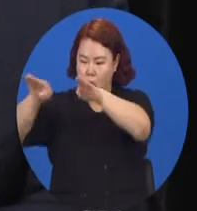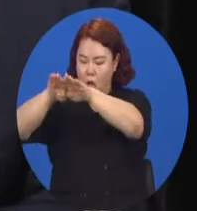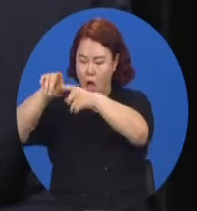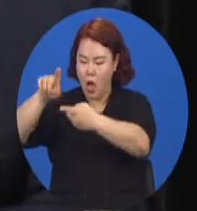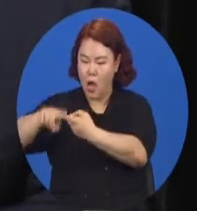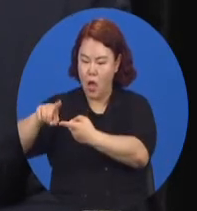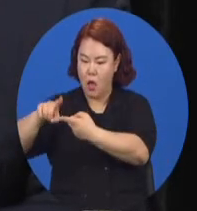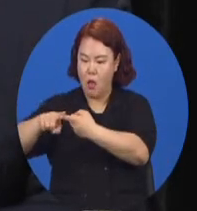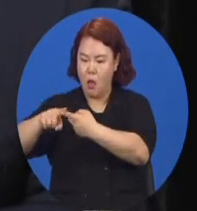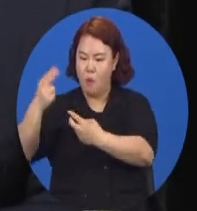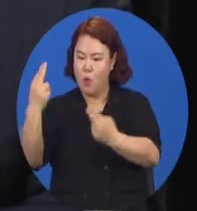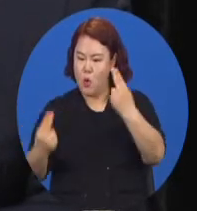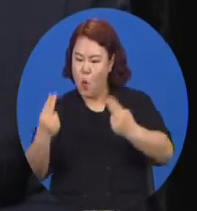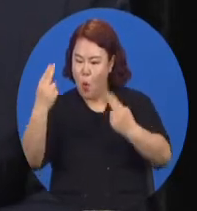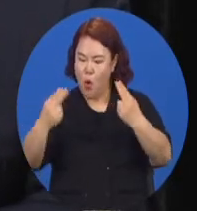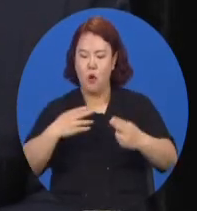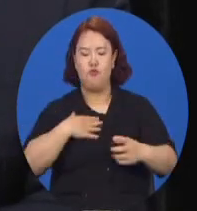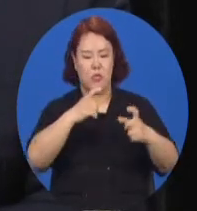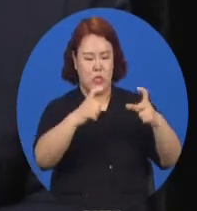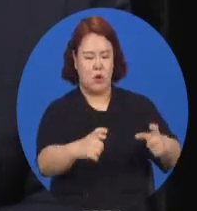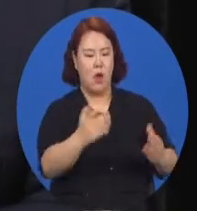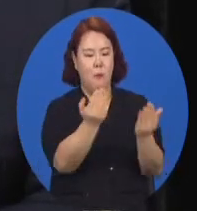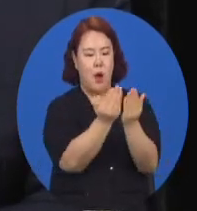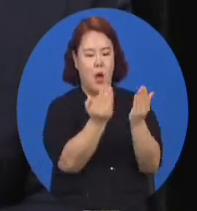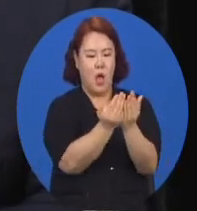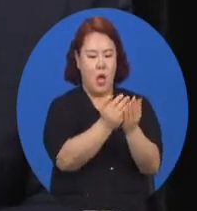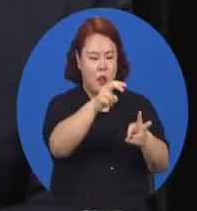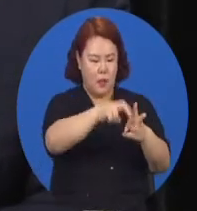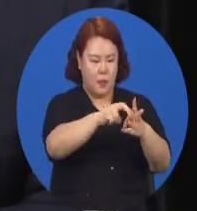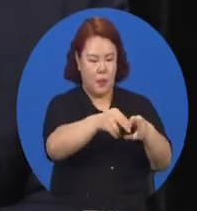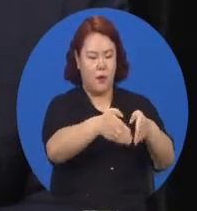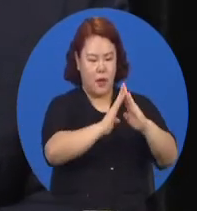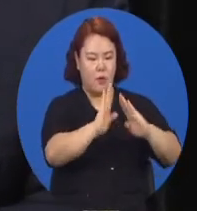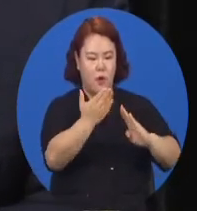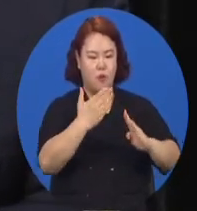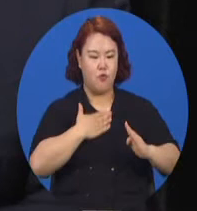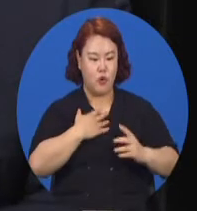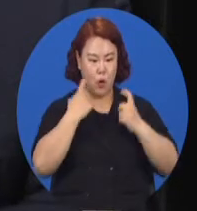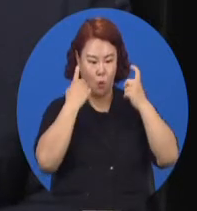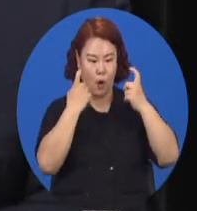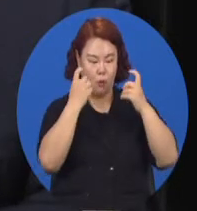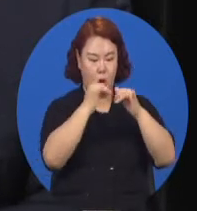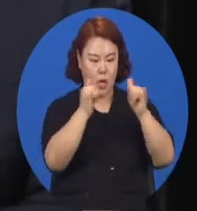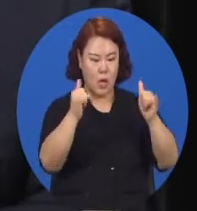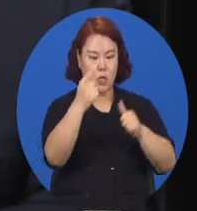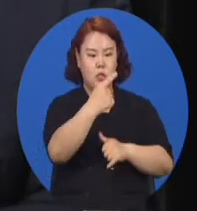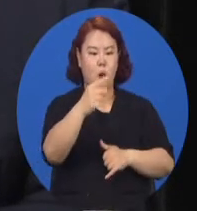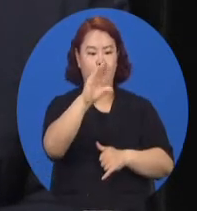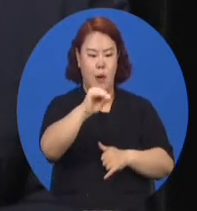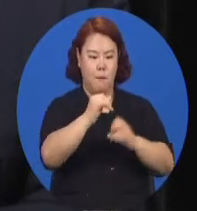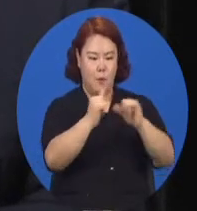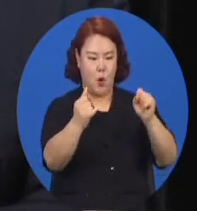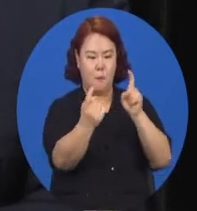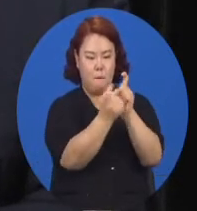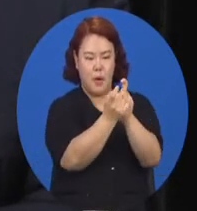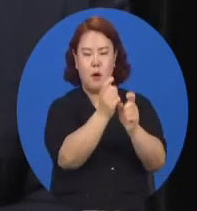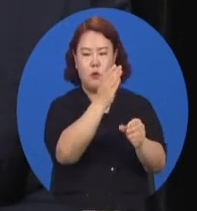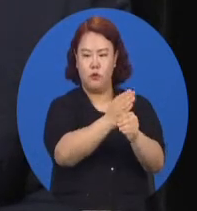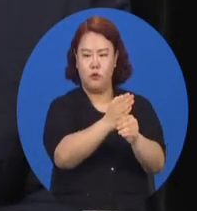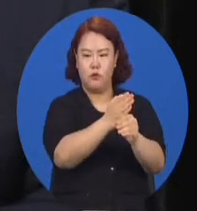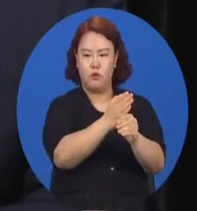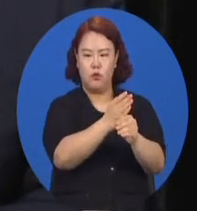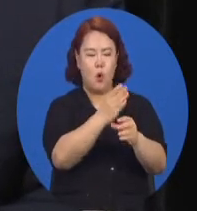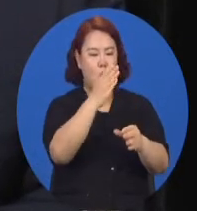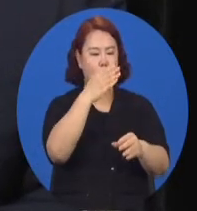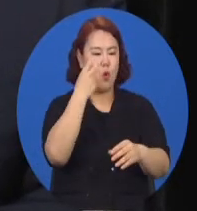컨벤션 센터가 설립이 돼야 됩니다. 지금 우리 단양 지역의 관광객이 천만 명 관광 시대를 맞이하고 있고 주말이면